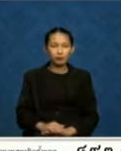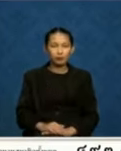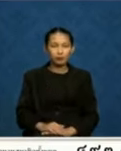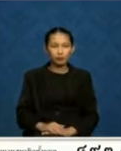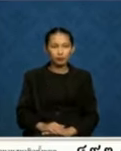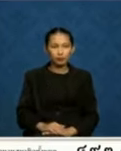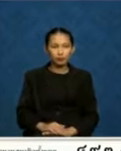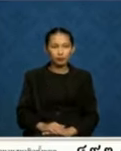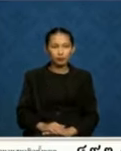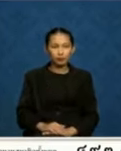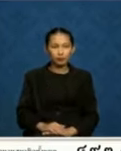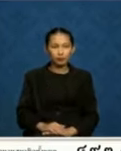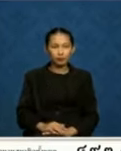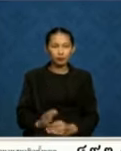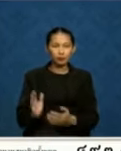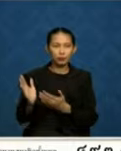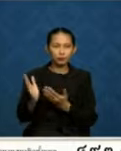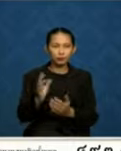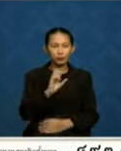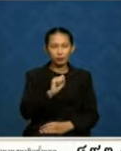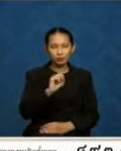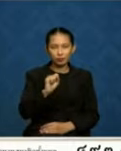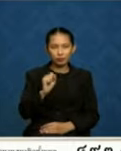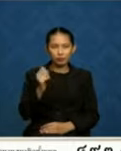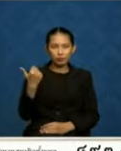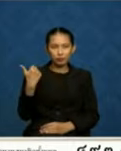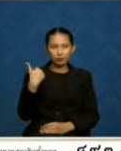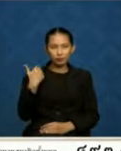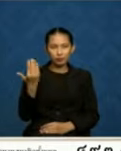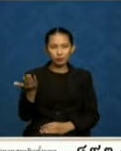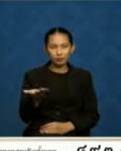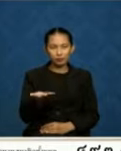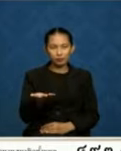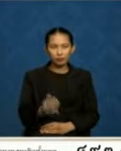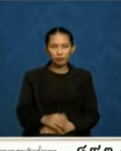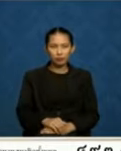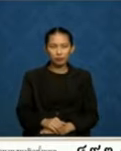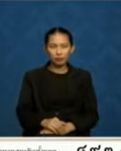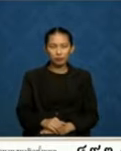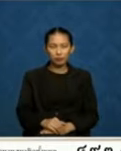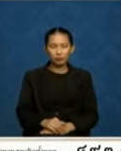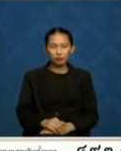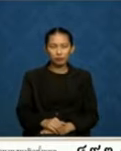เชิญท่านส.ส.ไทยลมครับท่านจักรรัตน์ผู้ช่วยครับเชิญ